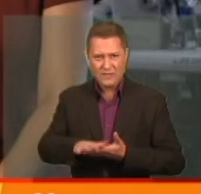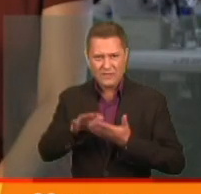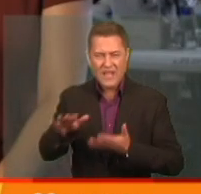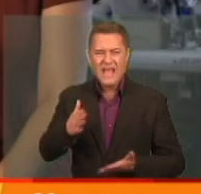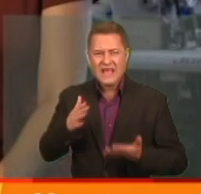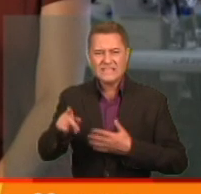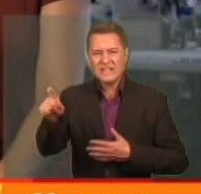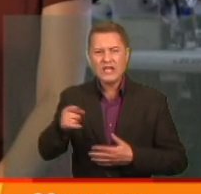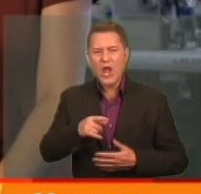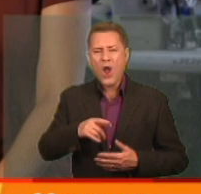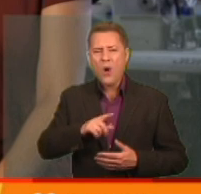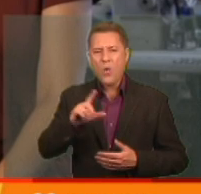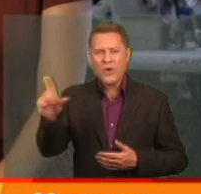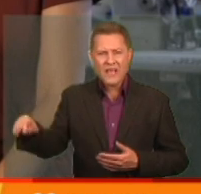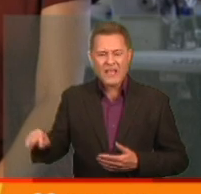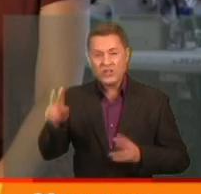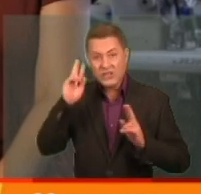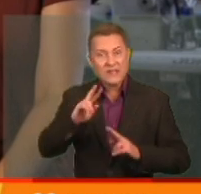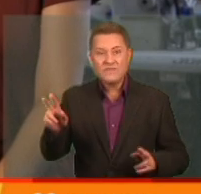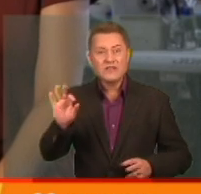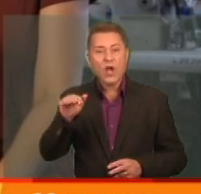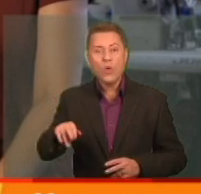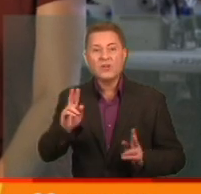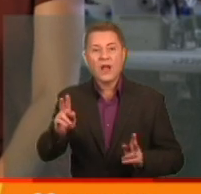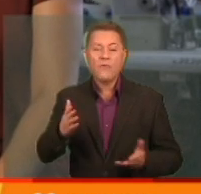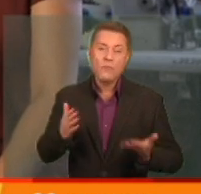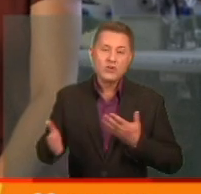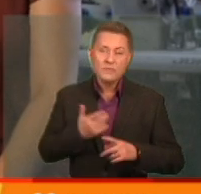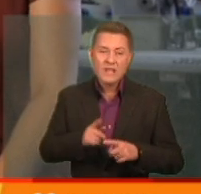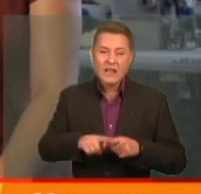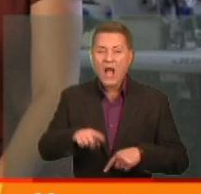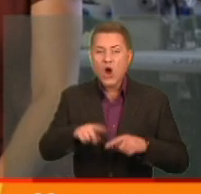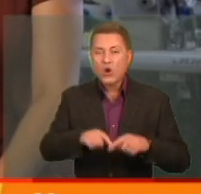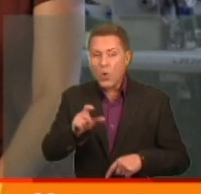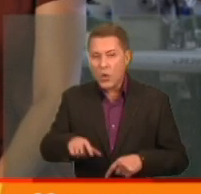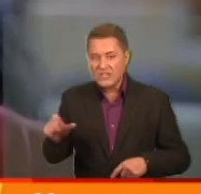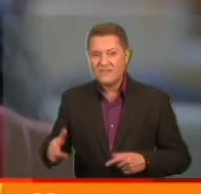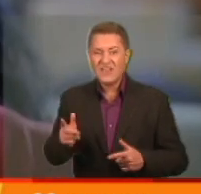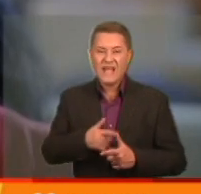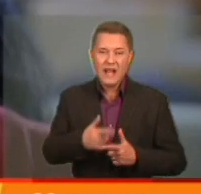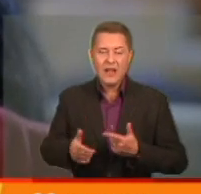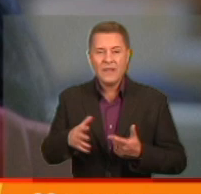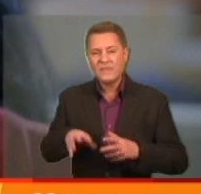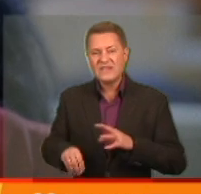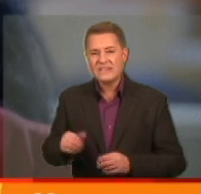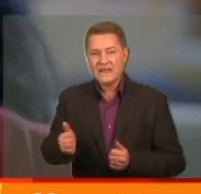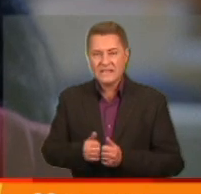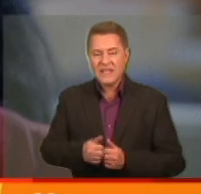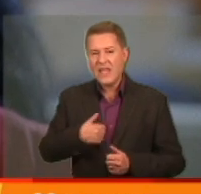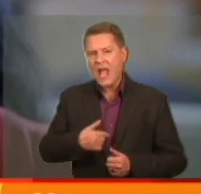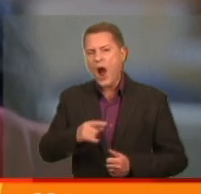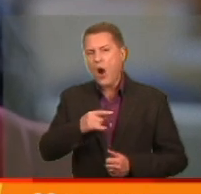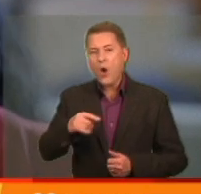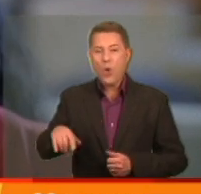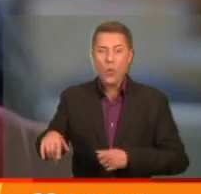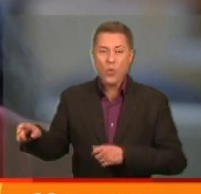ти уедеш, там, ну, неизвестно от кого. Может быть, это от родственников, может быть, это от соседей. Я уехала, и все, до